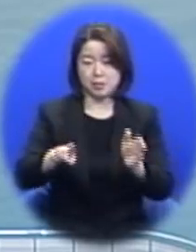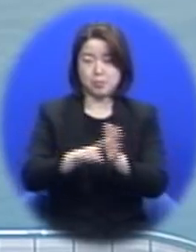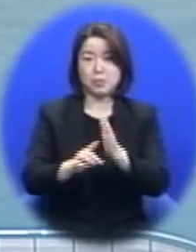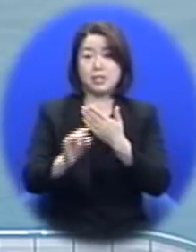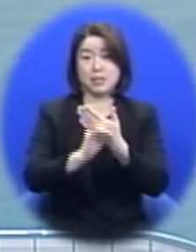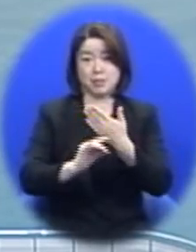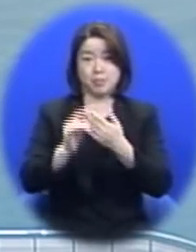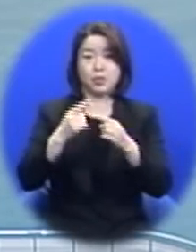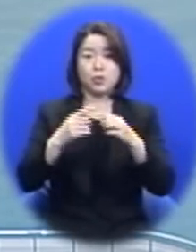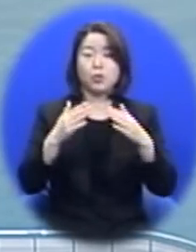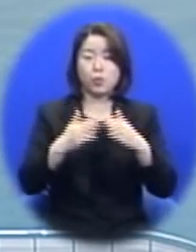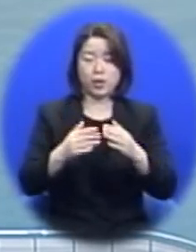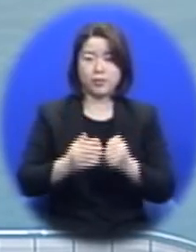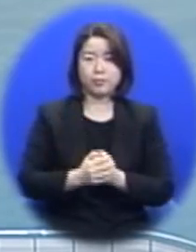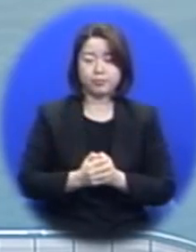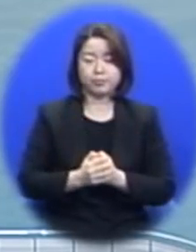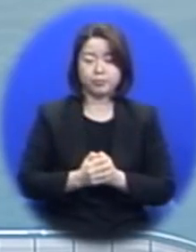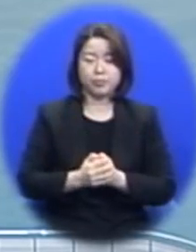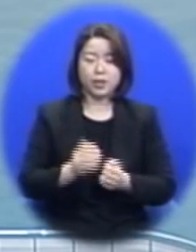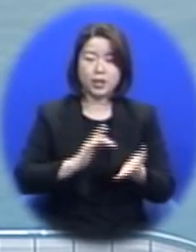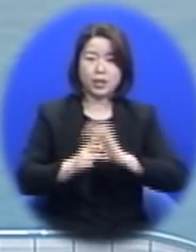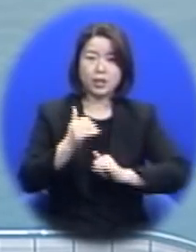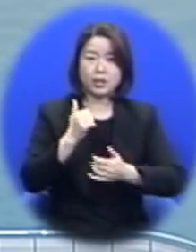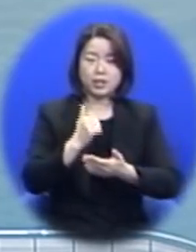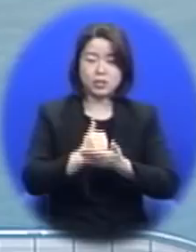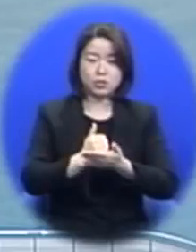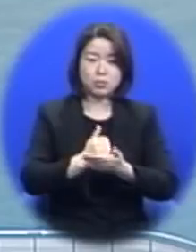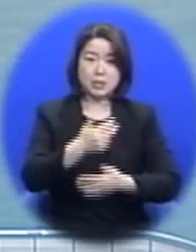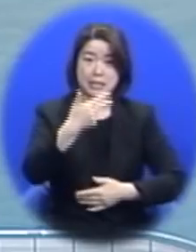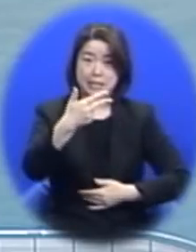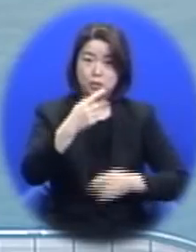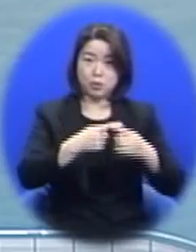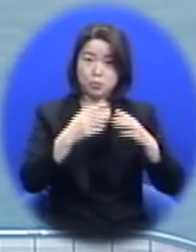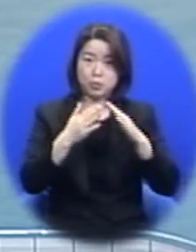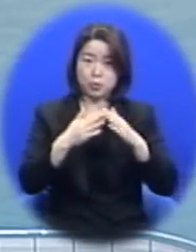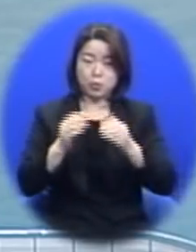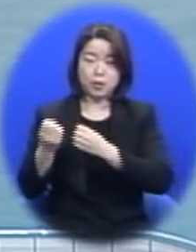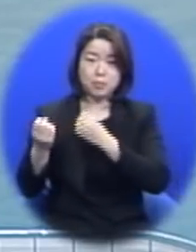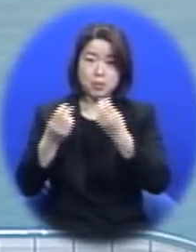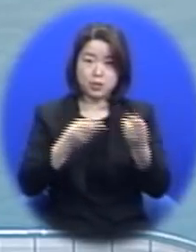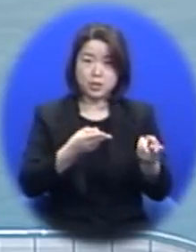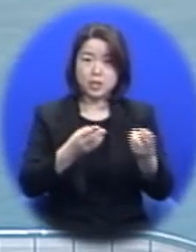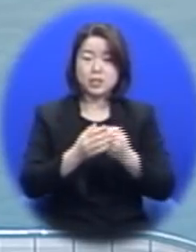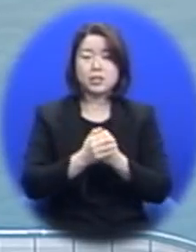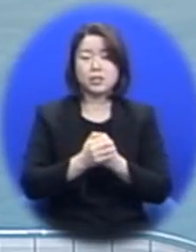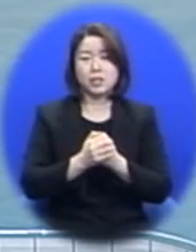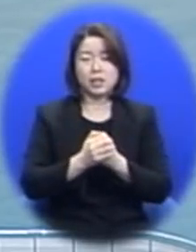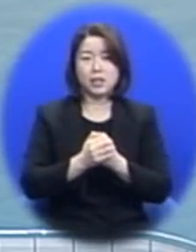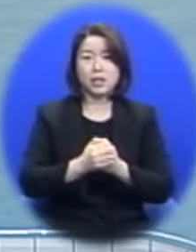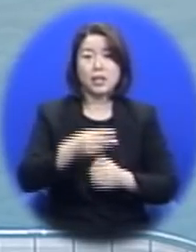예수님께서 소아시아 일곱 교회 편지를 하실 때 4대 교회에 주신 말씀이 가장